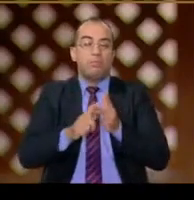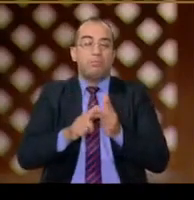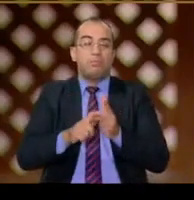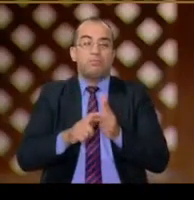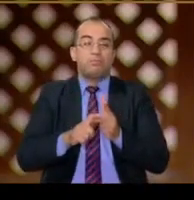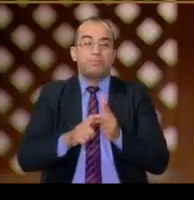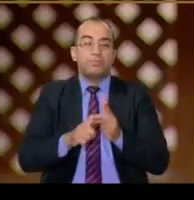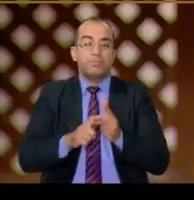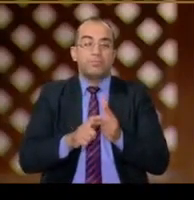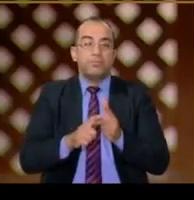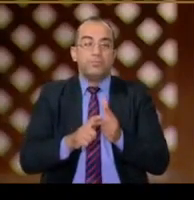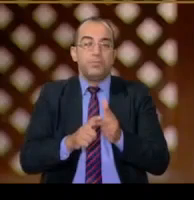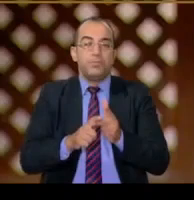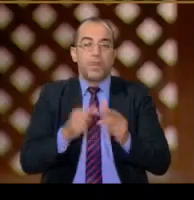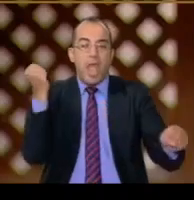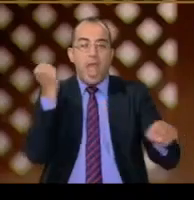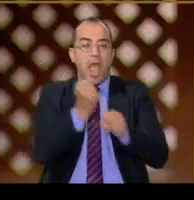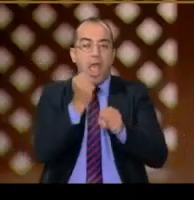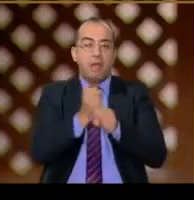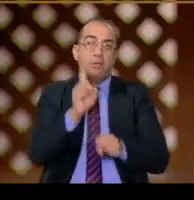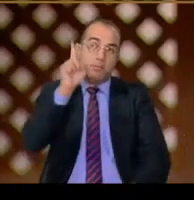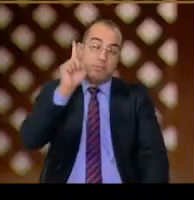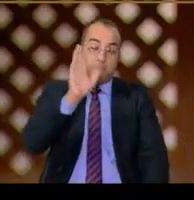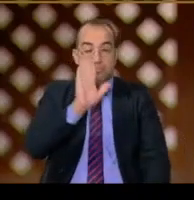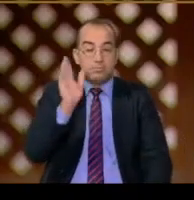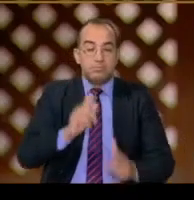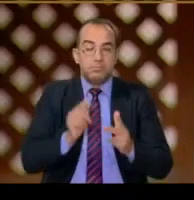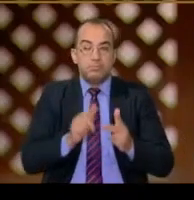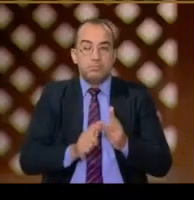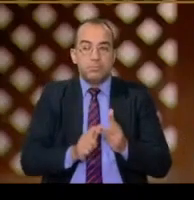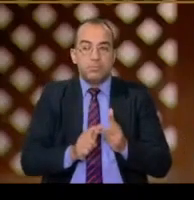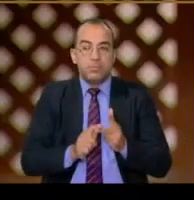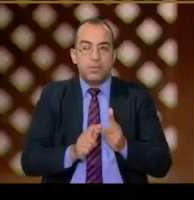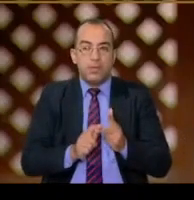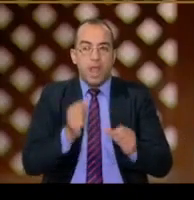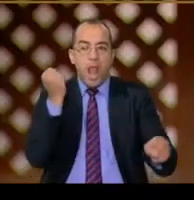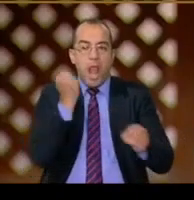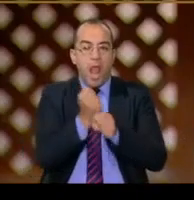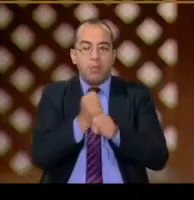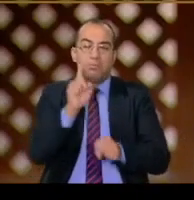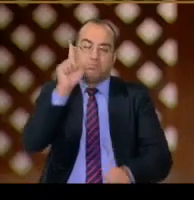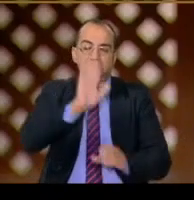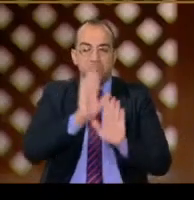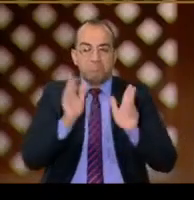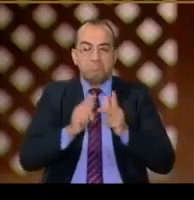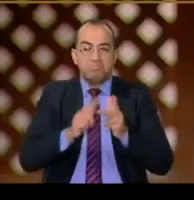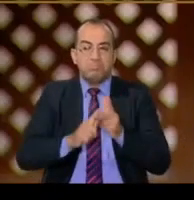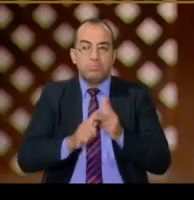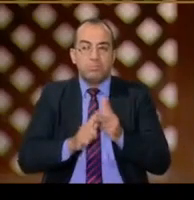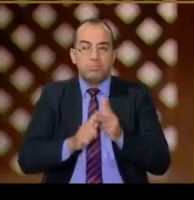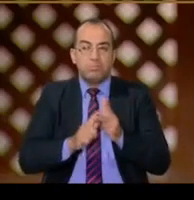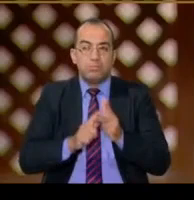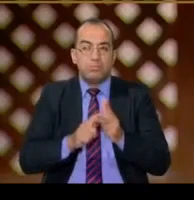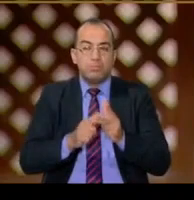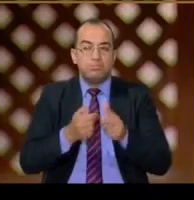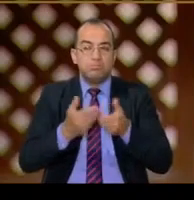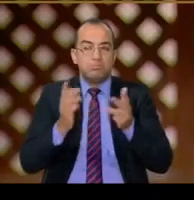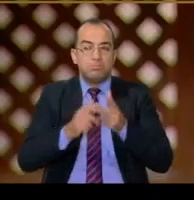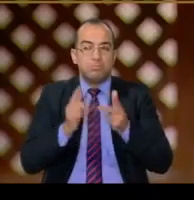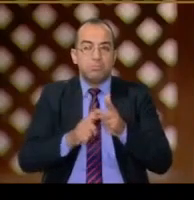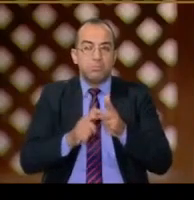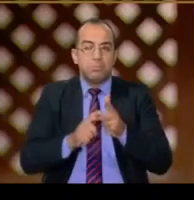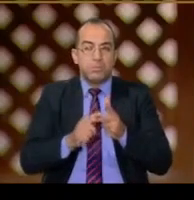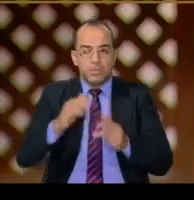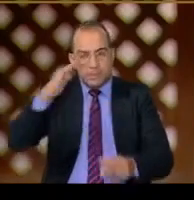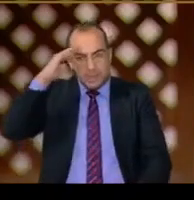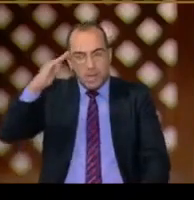قال لك اخلاص العمل لله يعني هتطلع حاجه لله